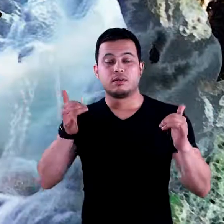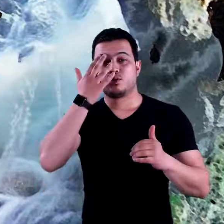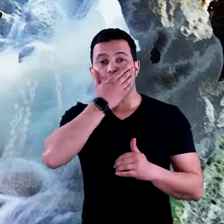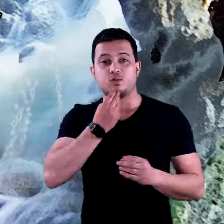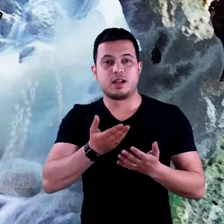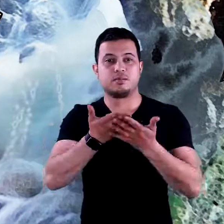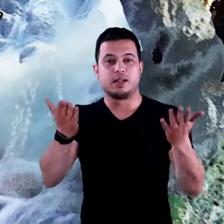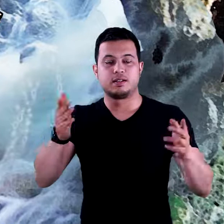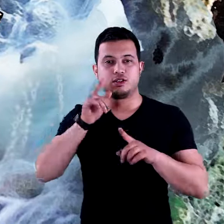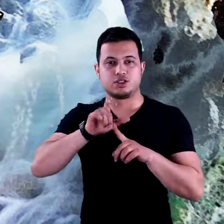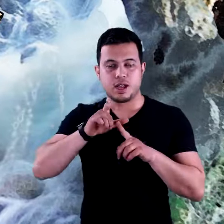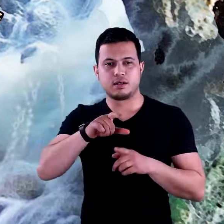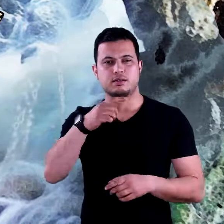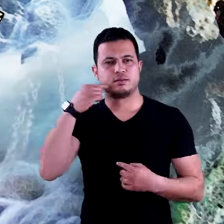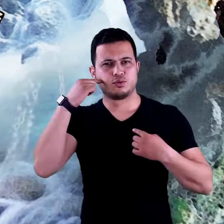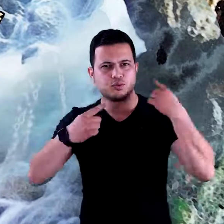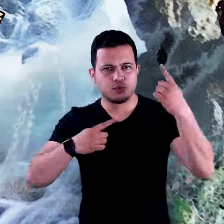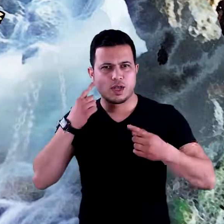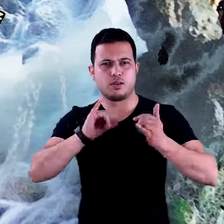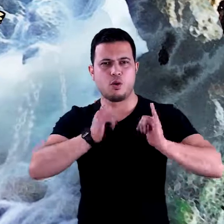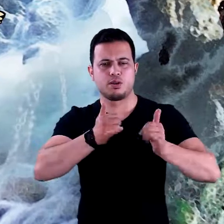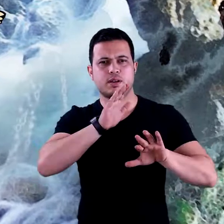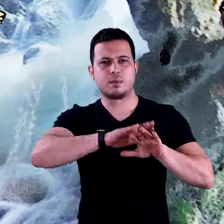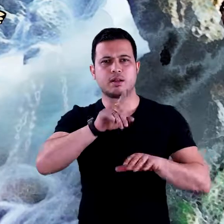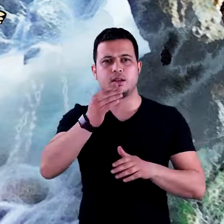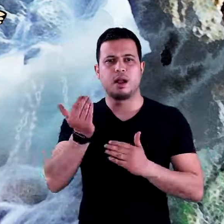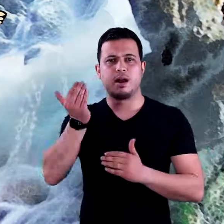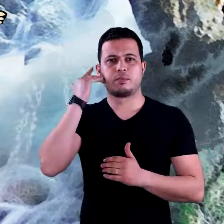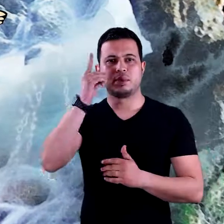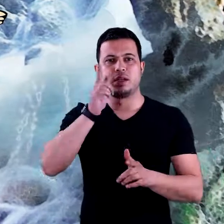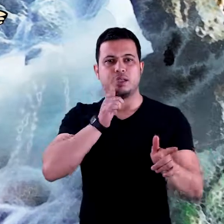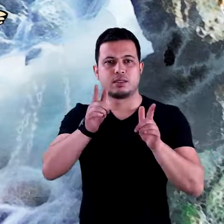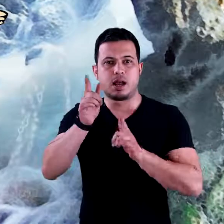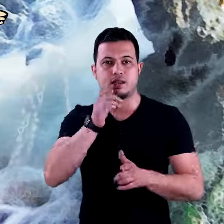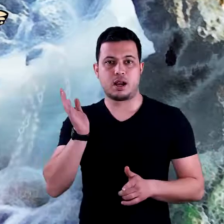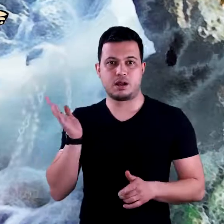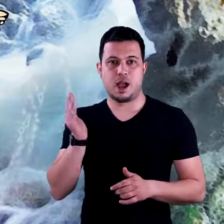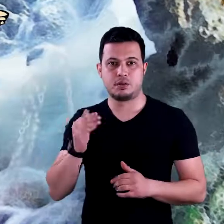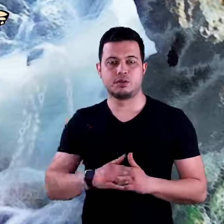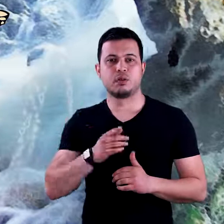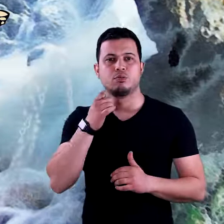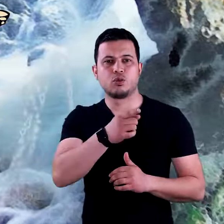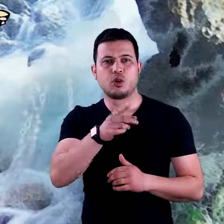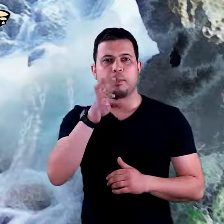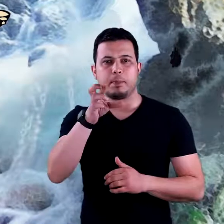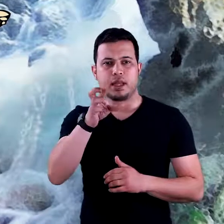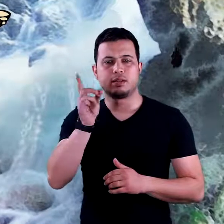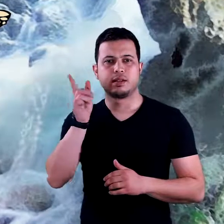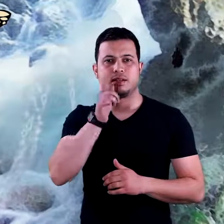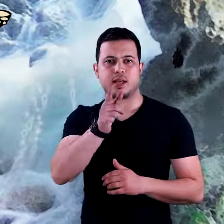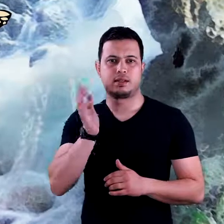Çınar bunları düşünüp suda kendi kendine oynarken arkadan bazı sesler işitti. Bu Pınar'ın